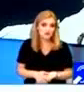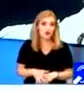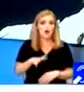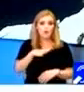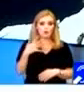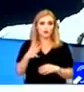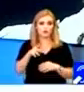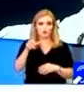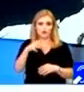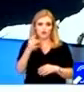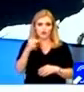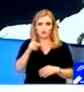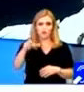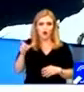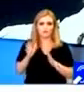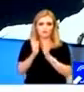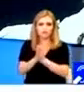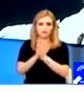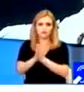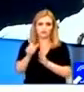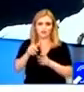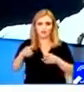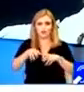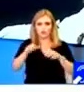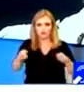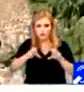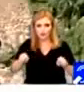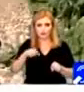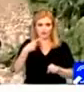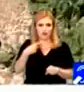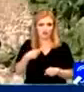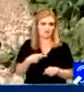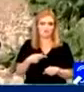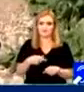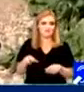pofida solicitărilor localnicilor, timp de o săptămână, groapa nu a fost acoperită.